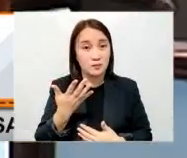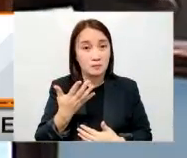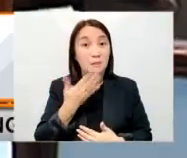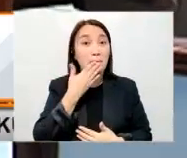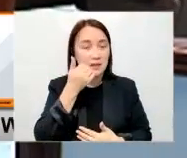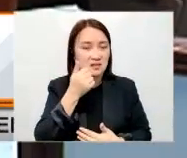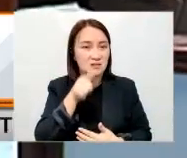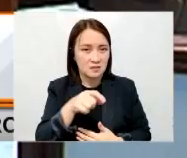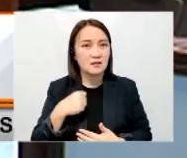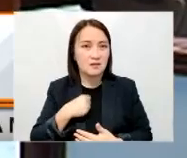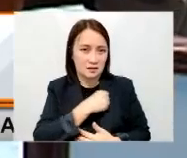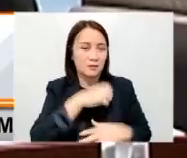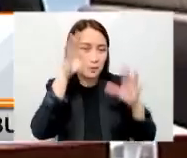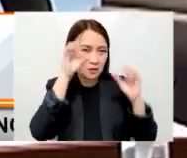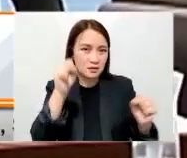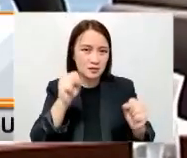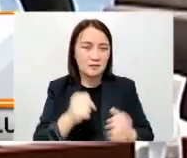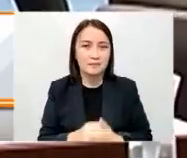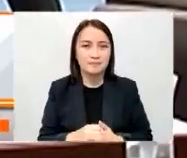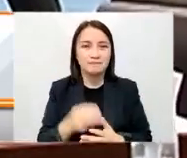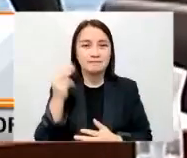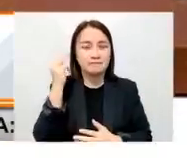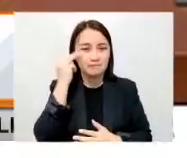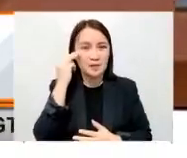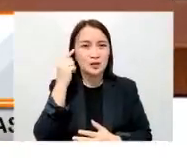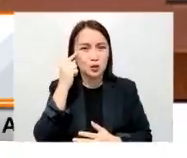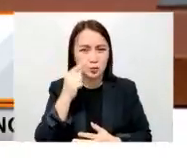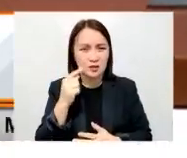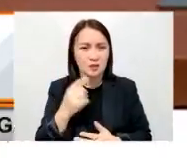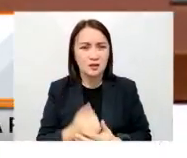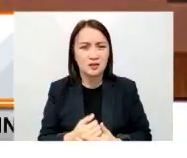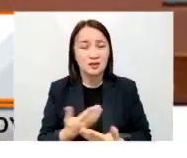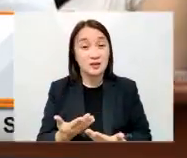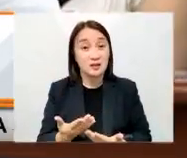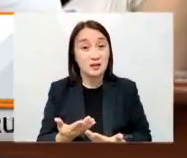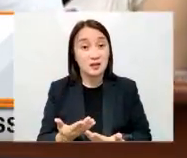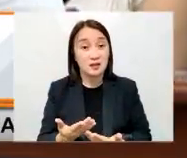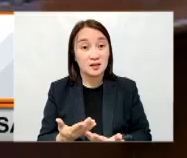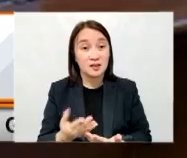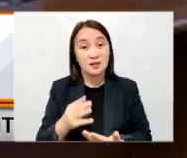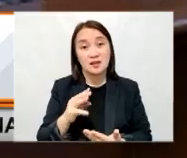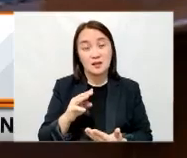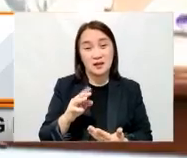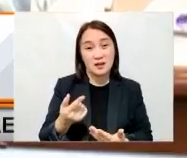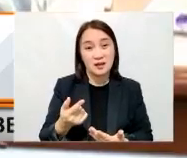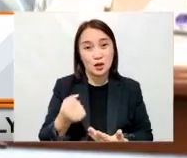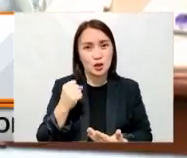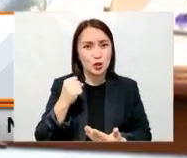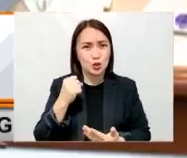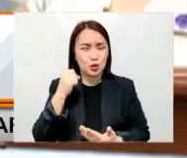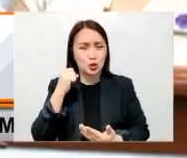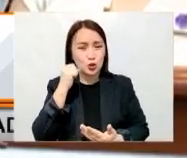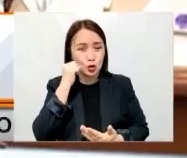Senado. Nagpahayag din ang suporta kay Zubiri ang ilan pang majority senators. Gaya na Senator JB Ejercito, Sonny Angara, Nancy Binay at